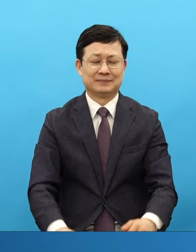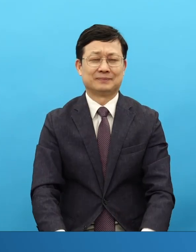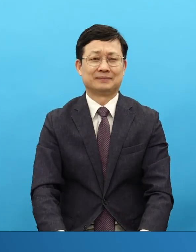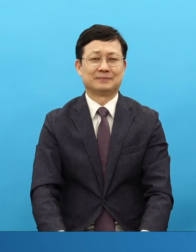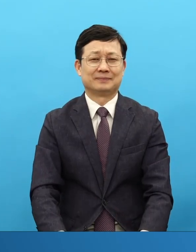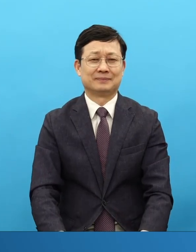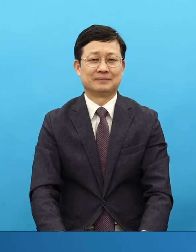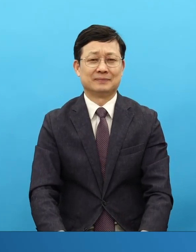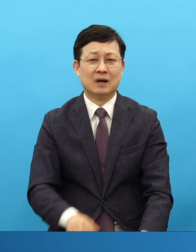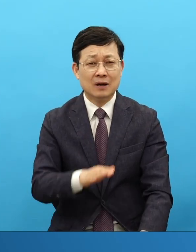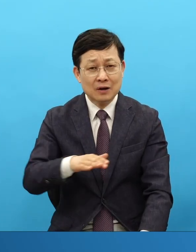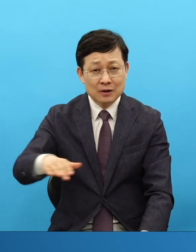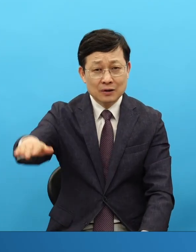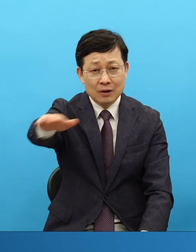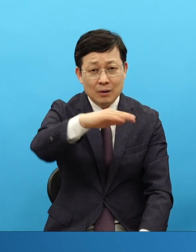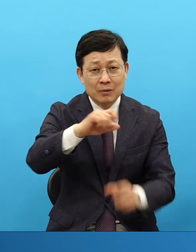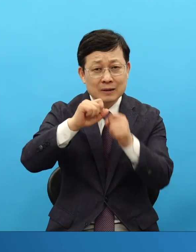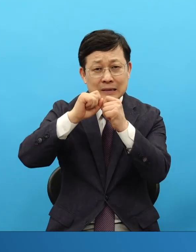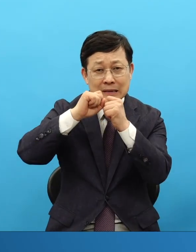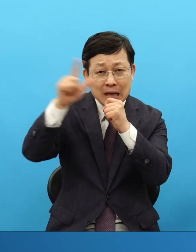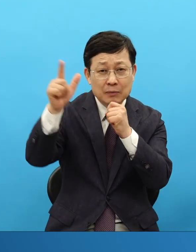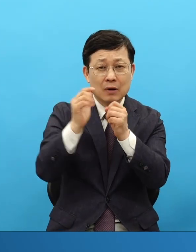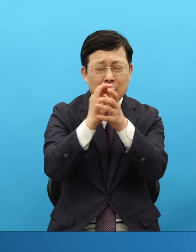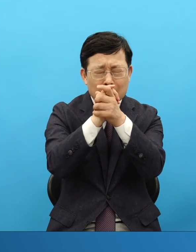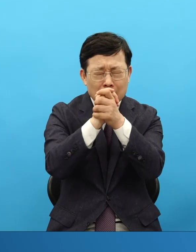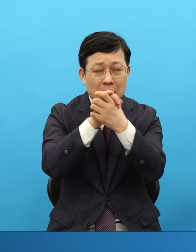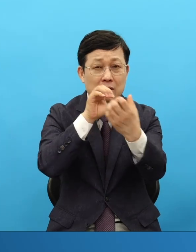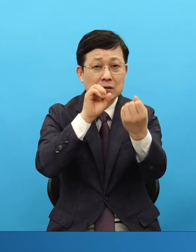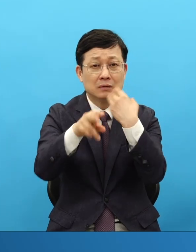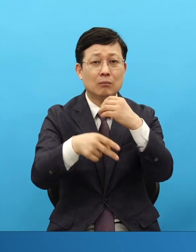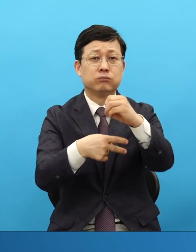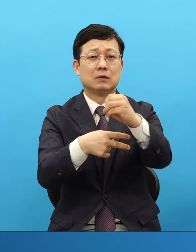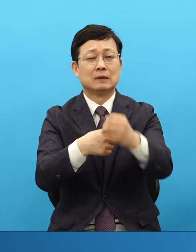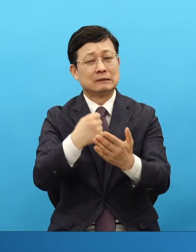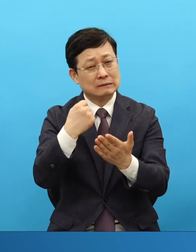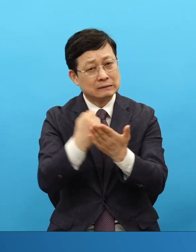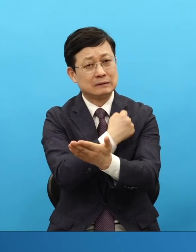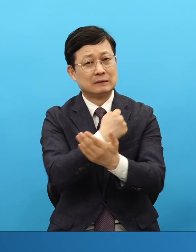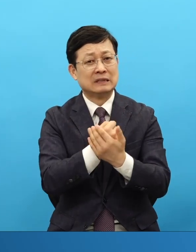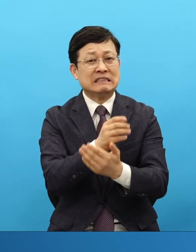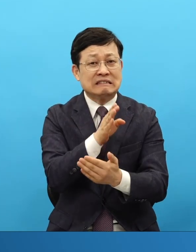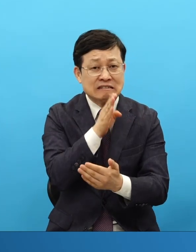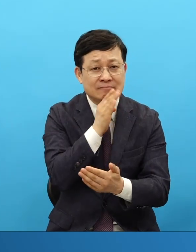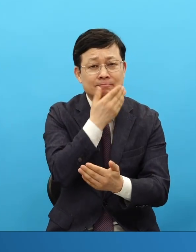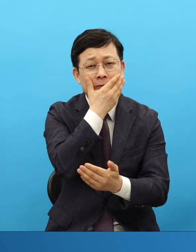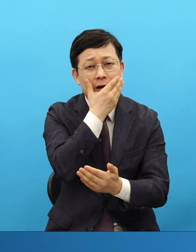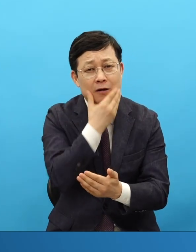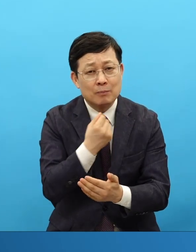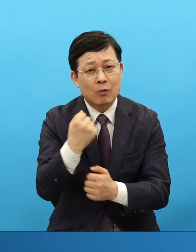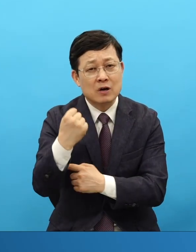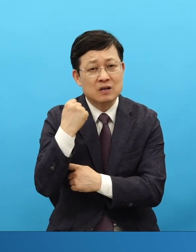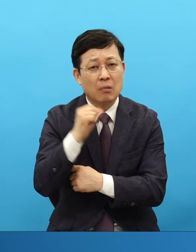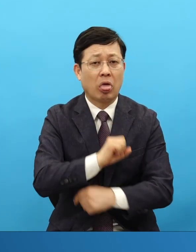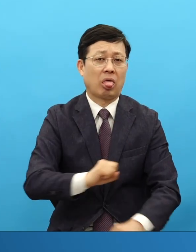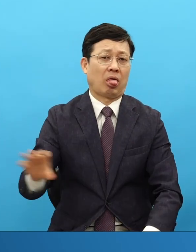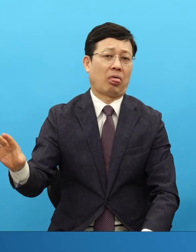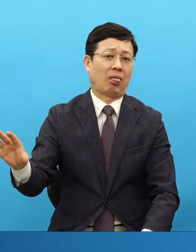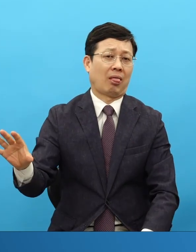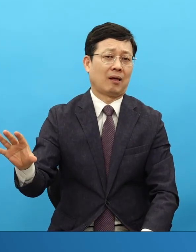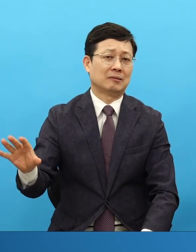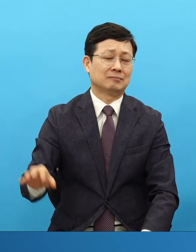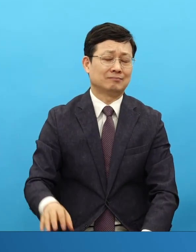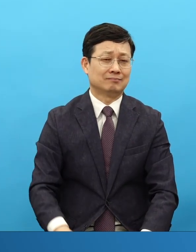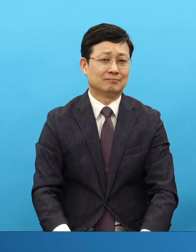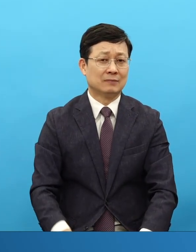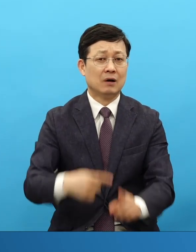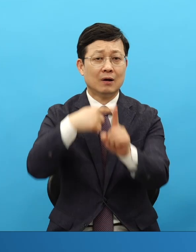안 온 사람이 많을 겁니다. Absolutely. There are many of you who don't have answers. 진짜 행복과 힘을 놓친 겁니다. But you have lost all the true power and happiness. 심지어